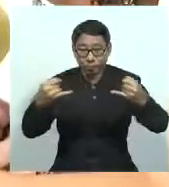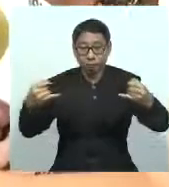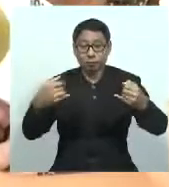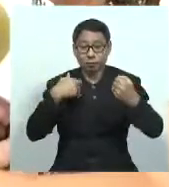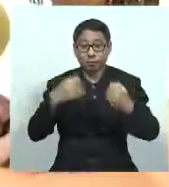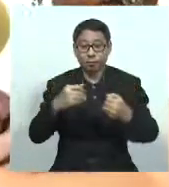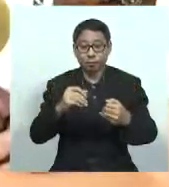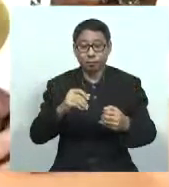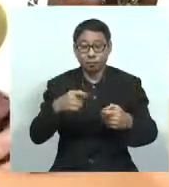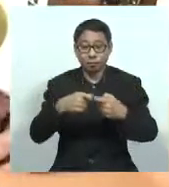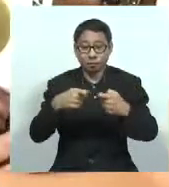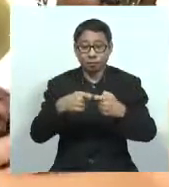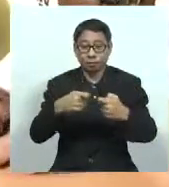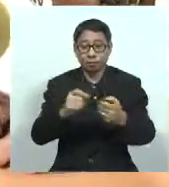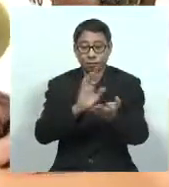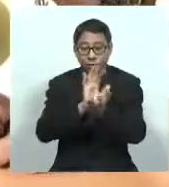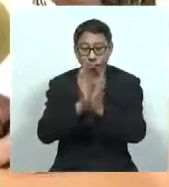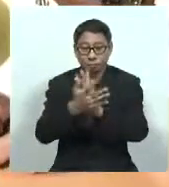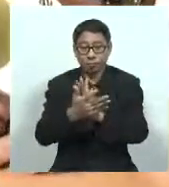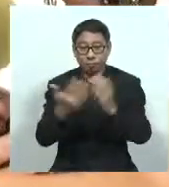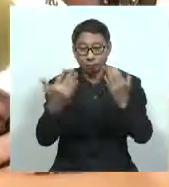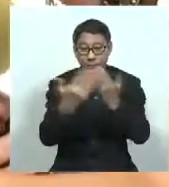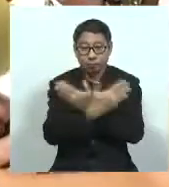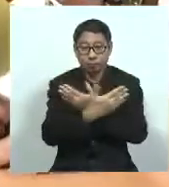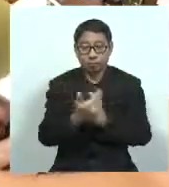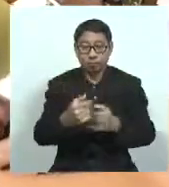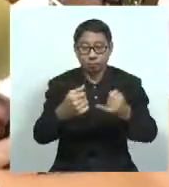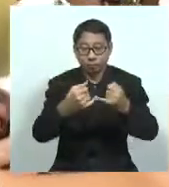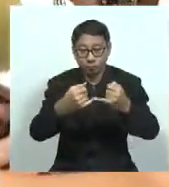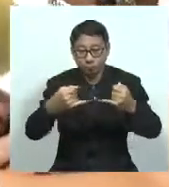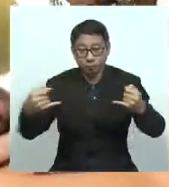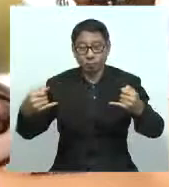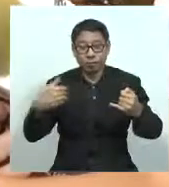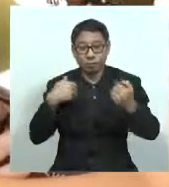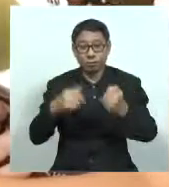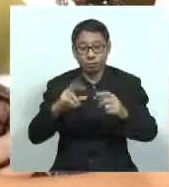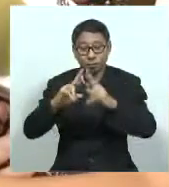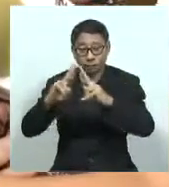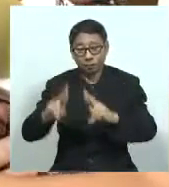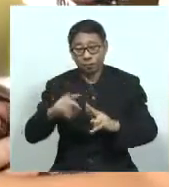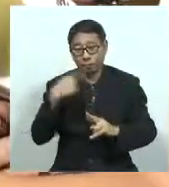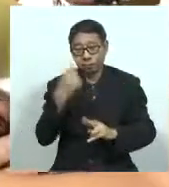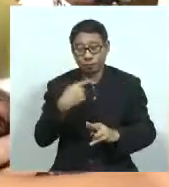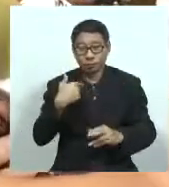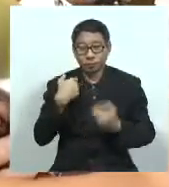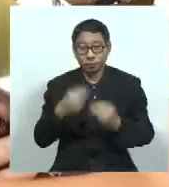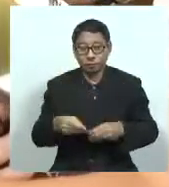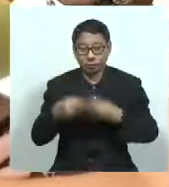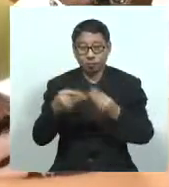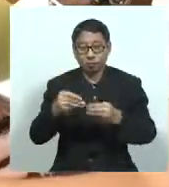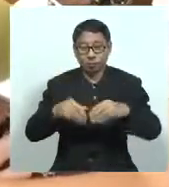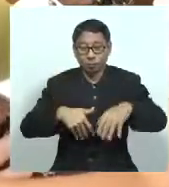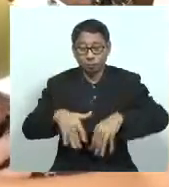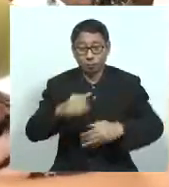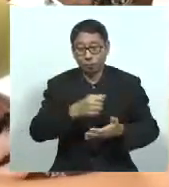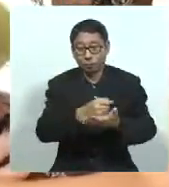าเปลี่ยนให้แต่ส่วนแยกที่จะต่อเข้าไปยังร้านค้าของใครของมันเนี่ยก็ให้พี่น้องประชาชน